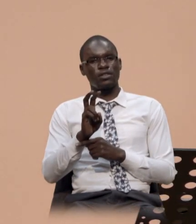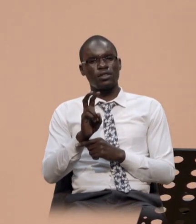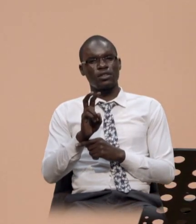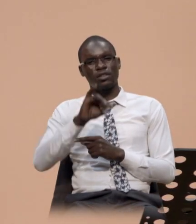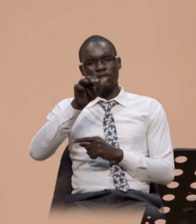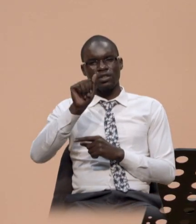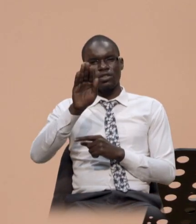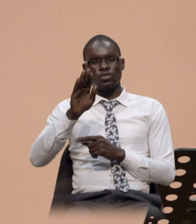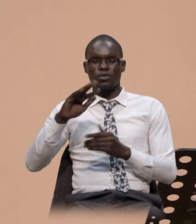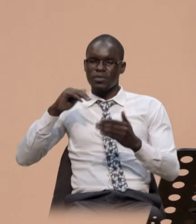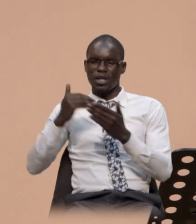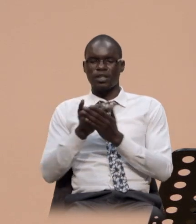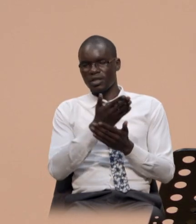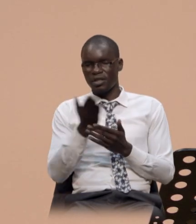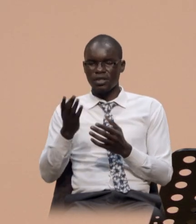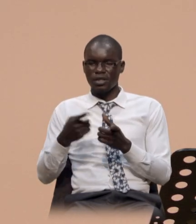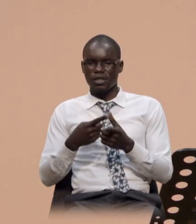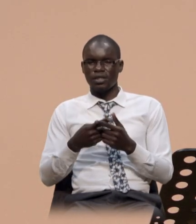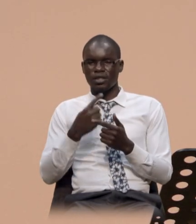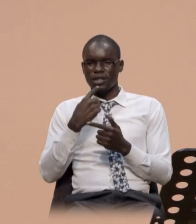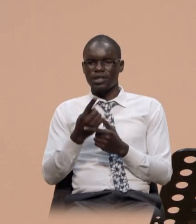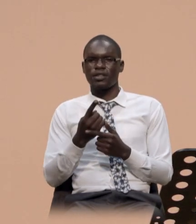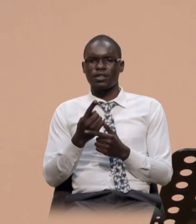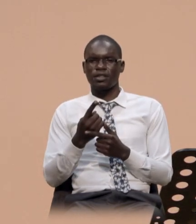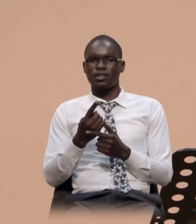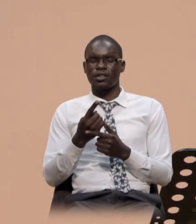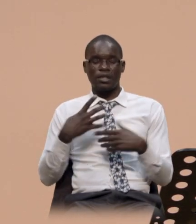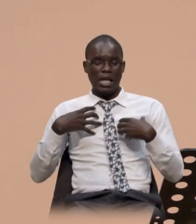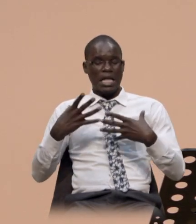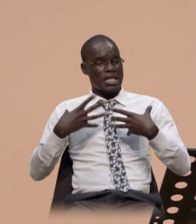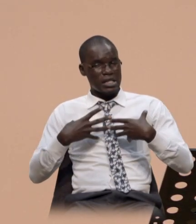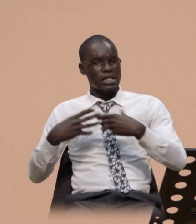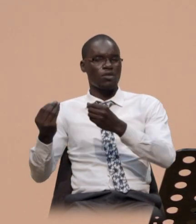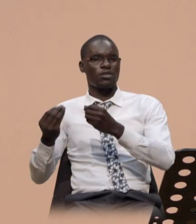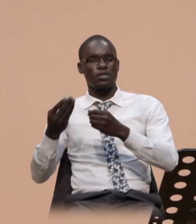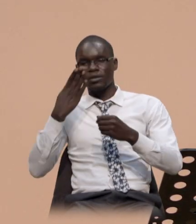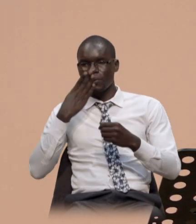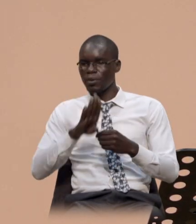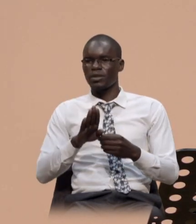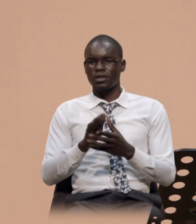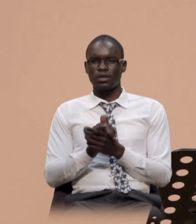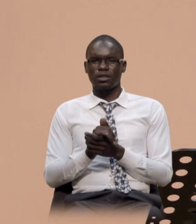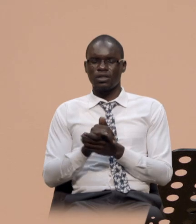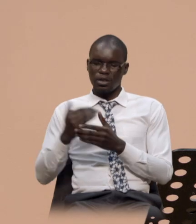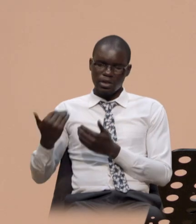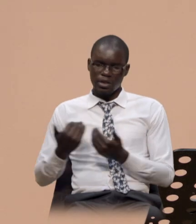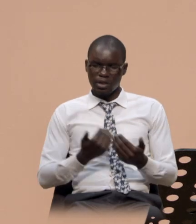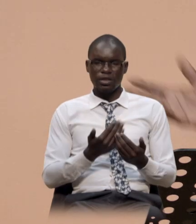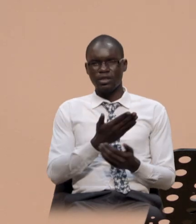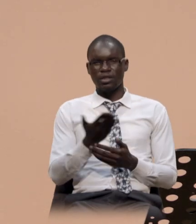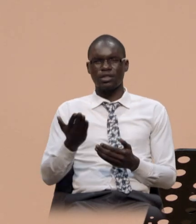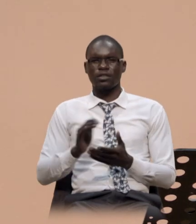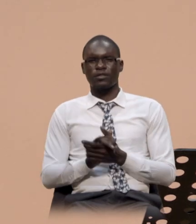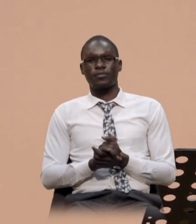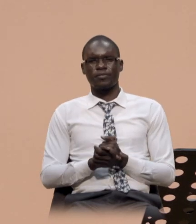amefika pahali ambapo mali yake inaenda, na imeenda yote. Mali imeenda. Watoto wangali wapo, hiyo ni